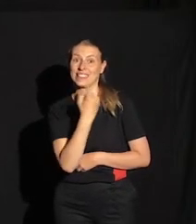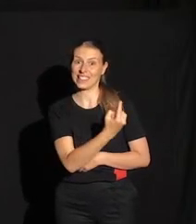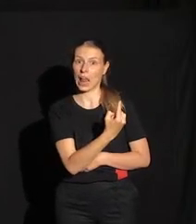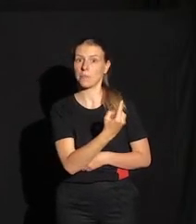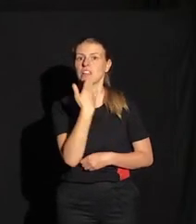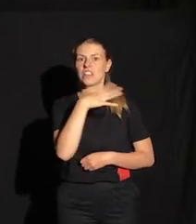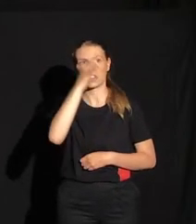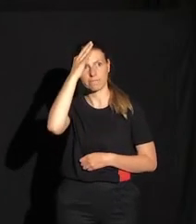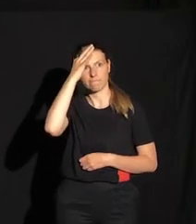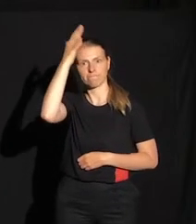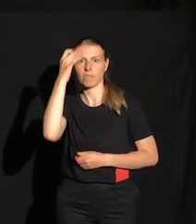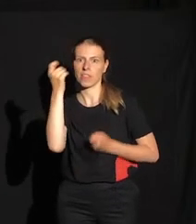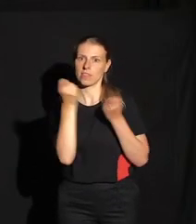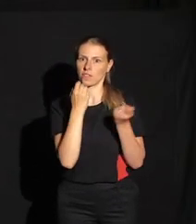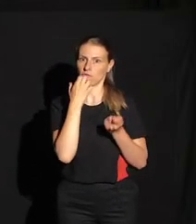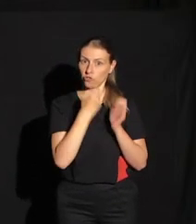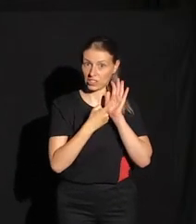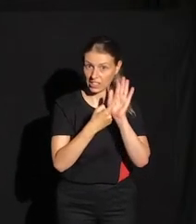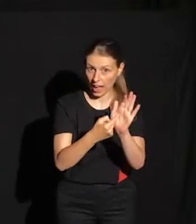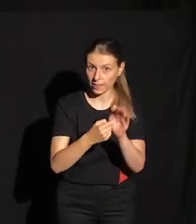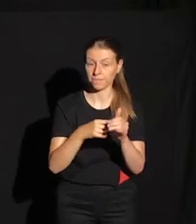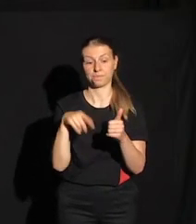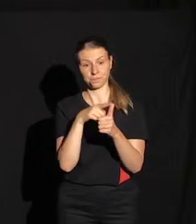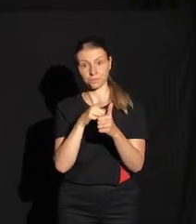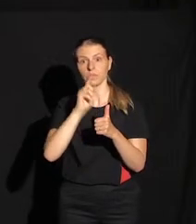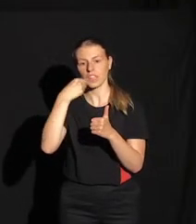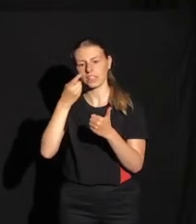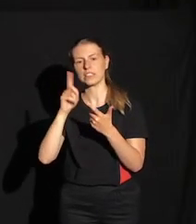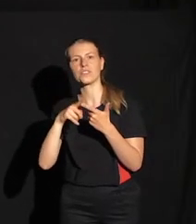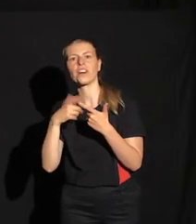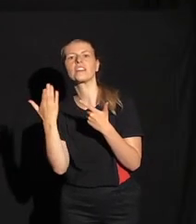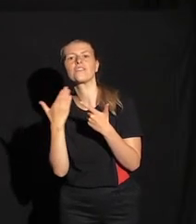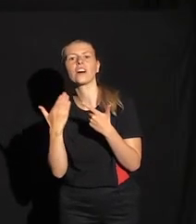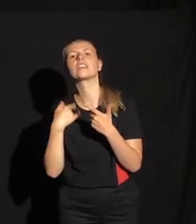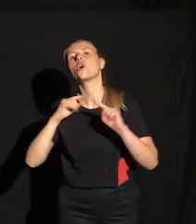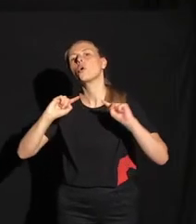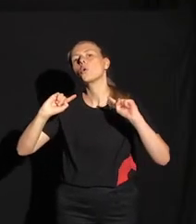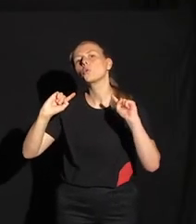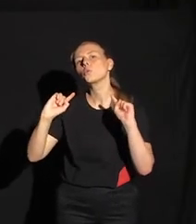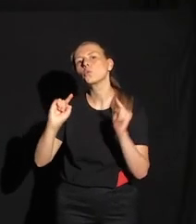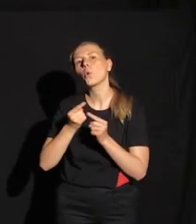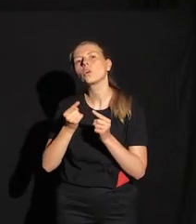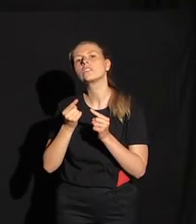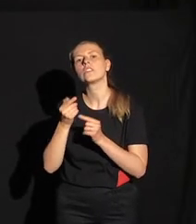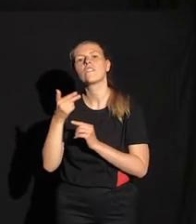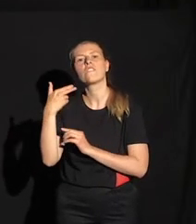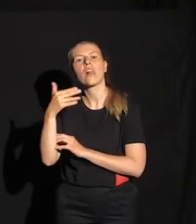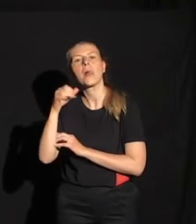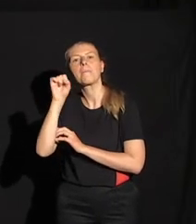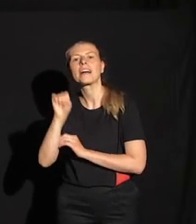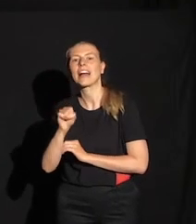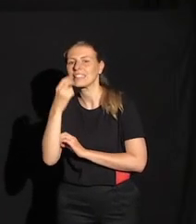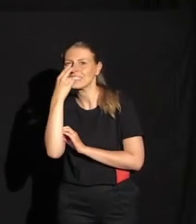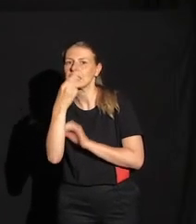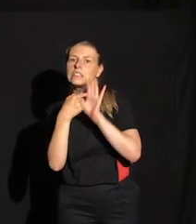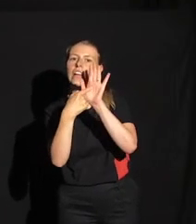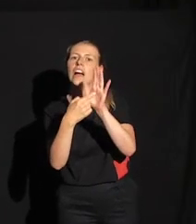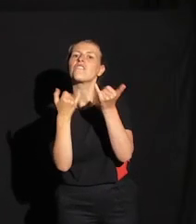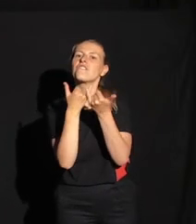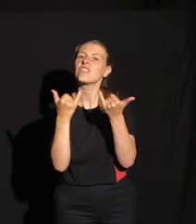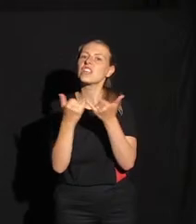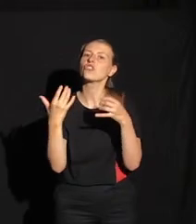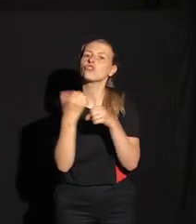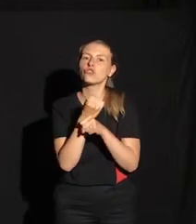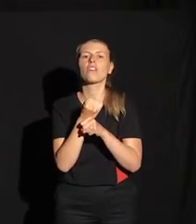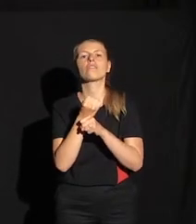Anschluss danach eine kleine Dokumentation, wie diese Gruppe in der letzten Zeit unter Corona-Bedingungen auch